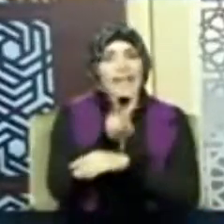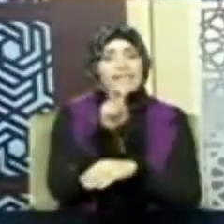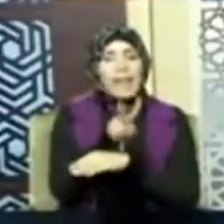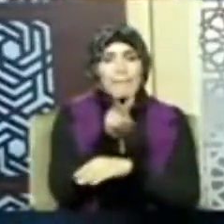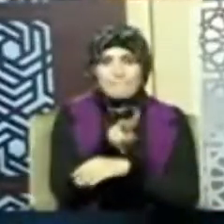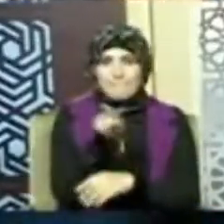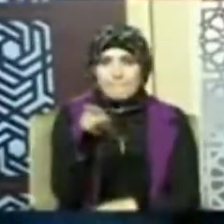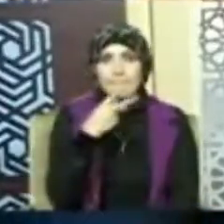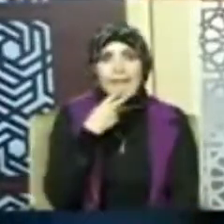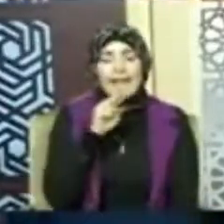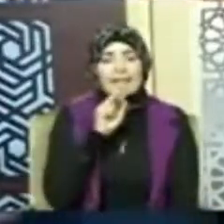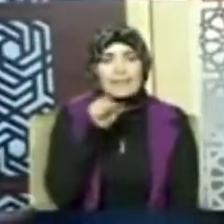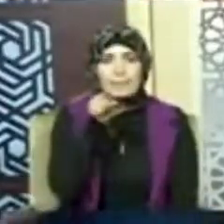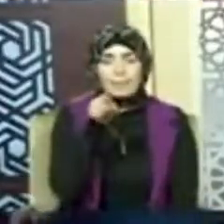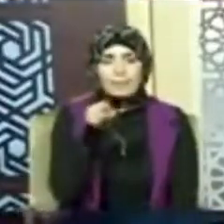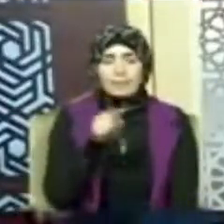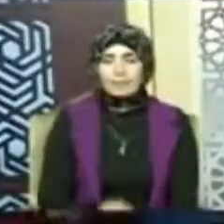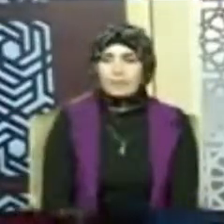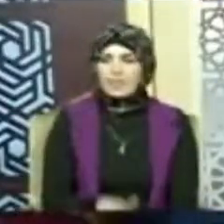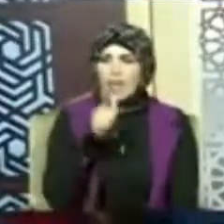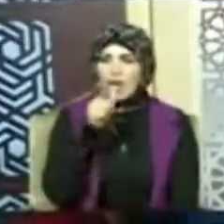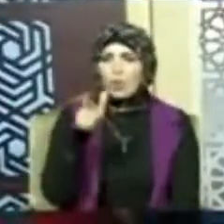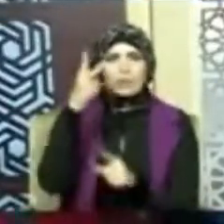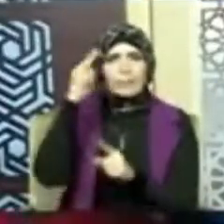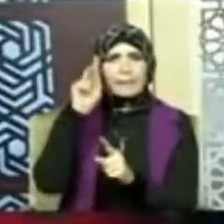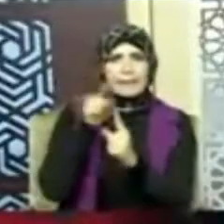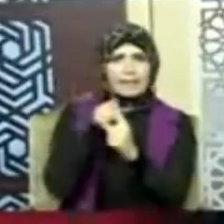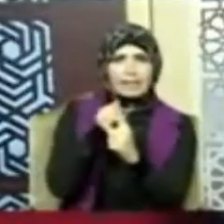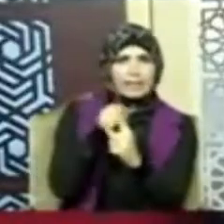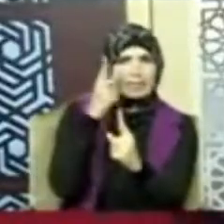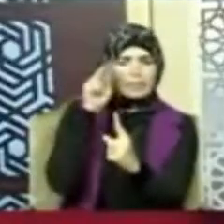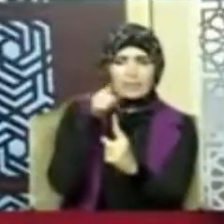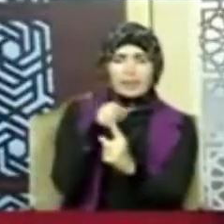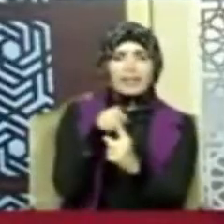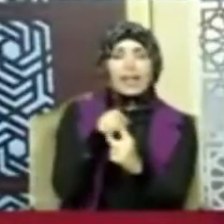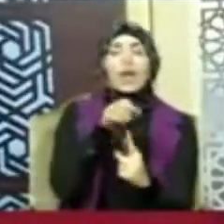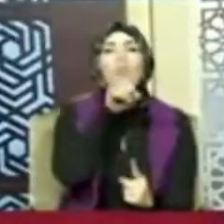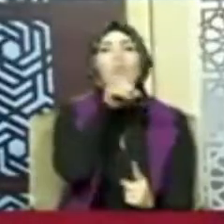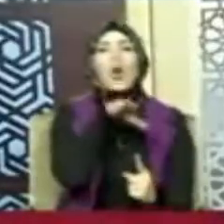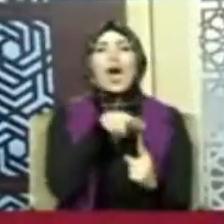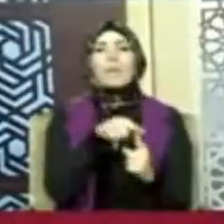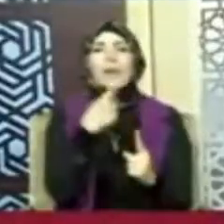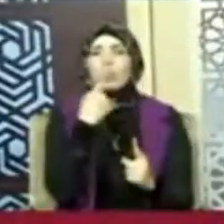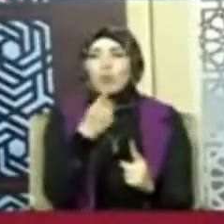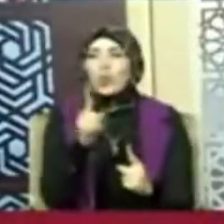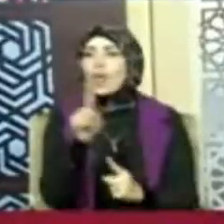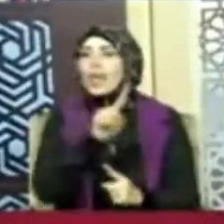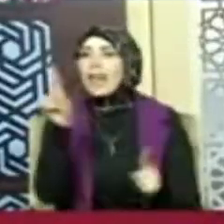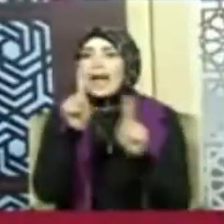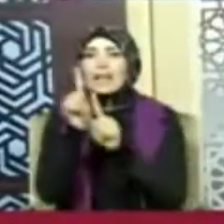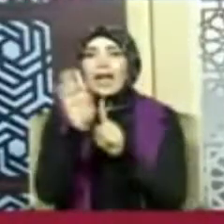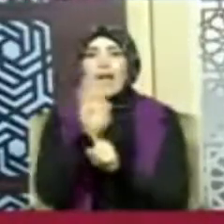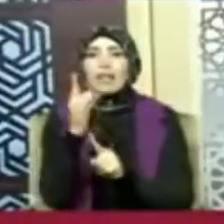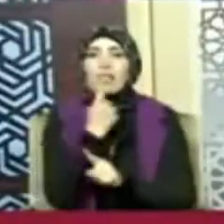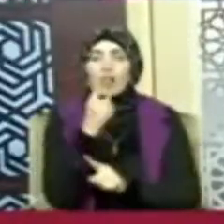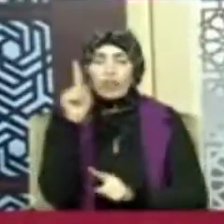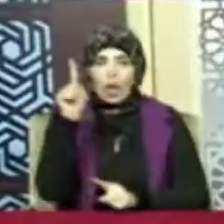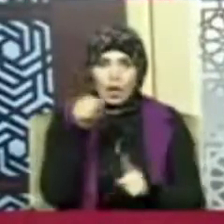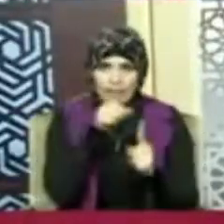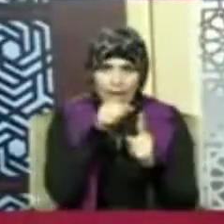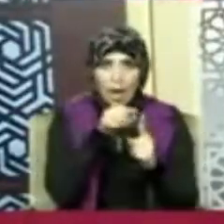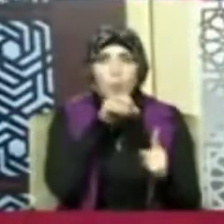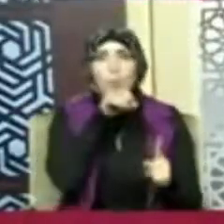كذاب. فقلت من هذا؟ قالوا هذا محمد صلى الله عليه